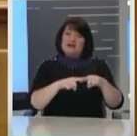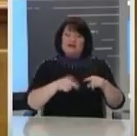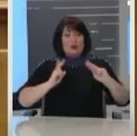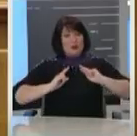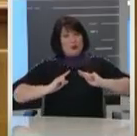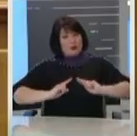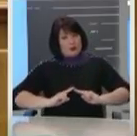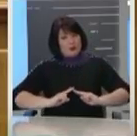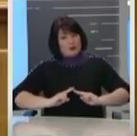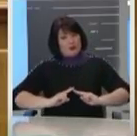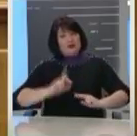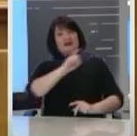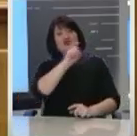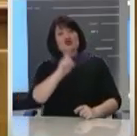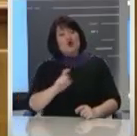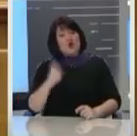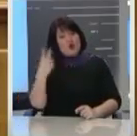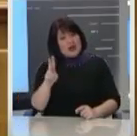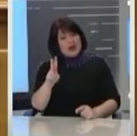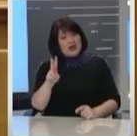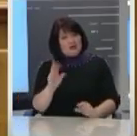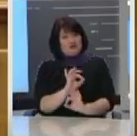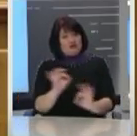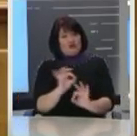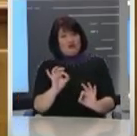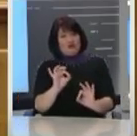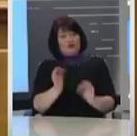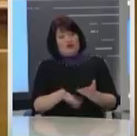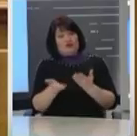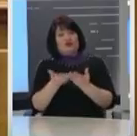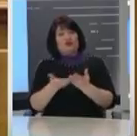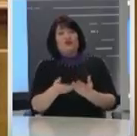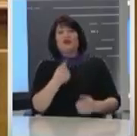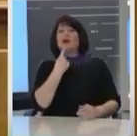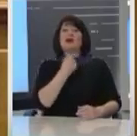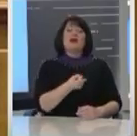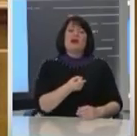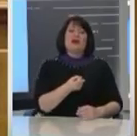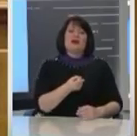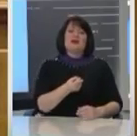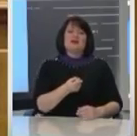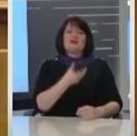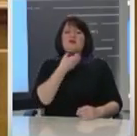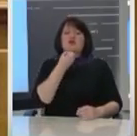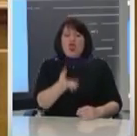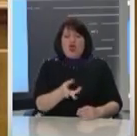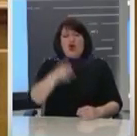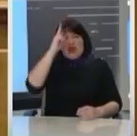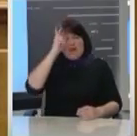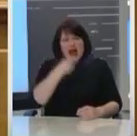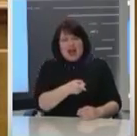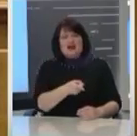ικανοποιεί αυτή η αναφορά? Εσείς που μιλούσατε για εθελόδωλους, για γερμανοτσολιάδες,